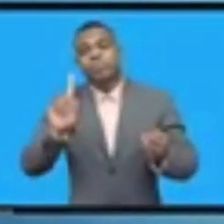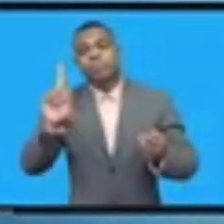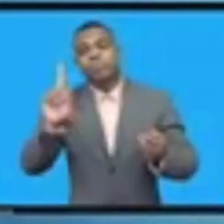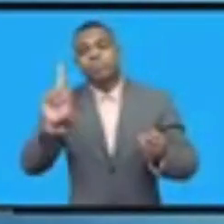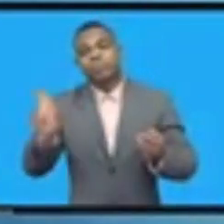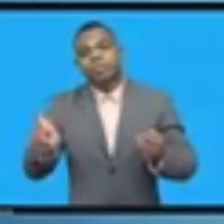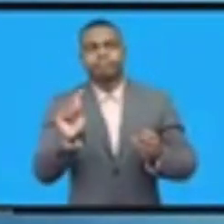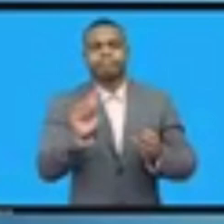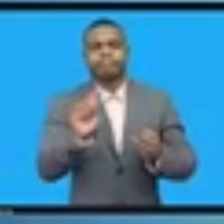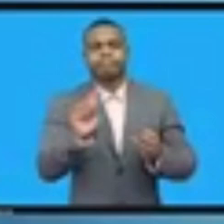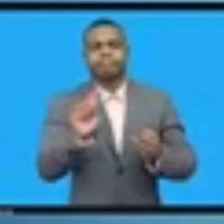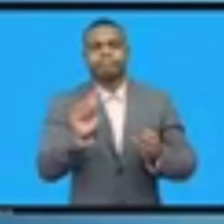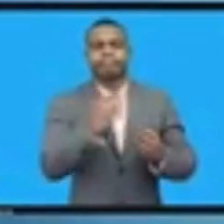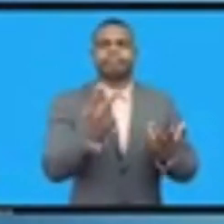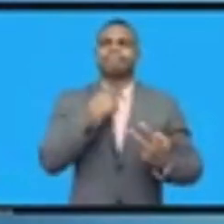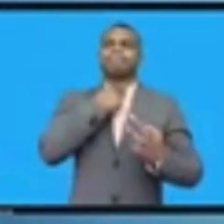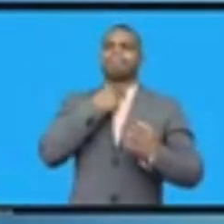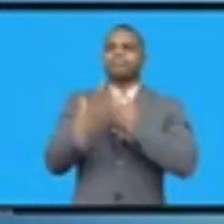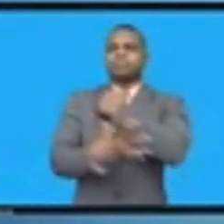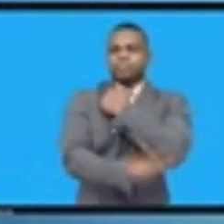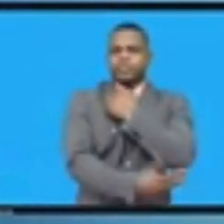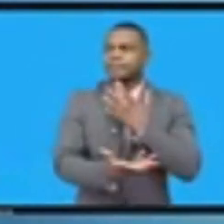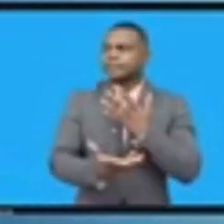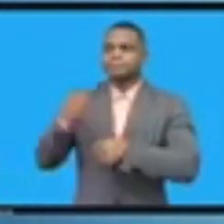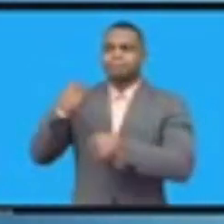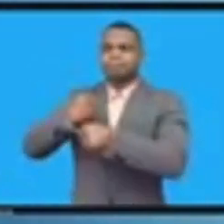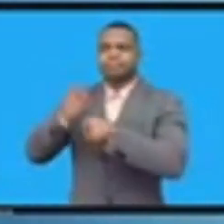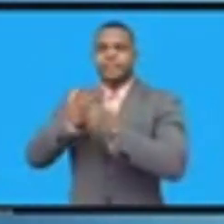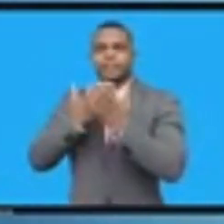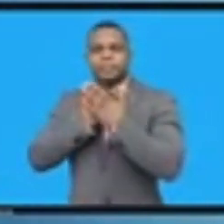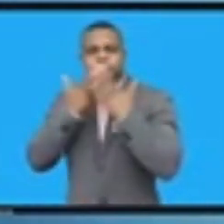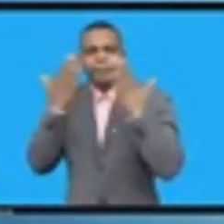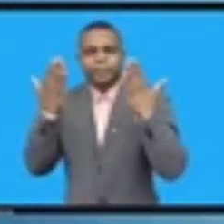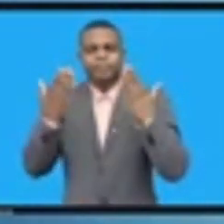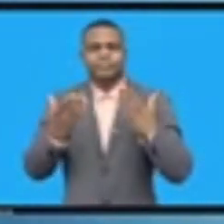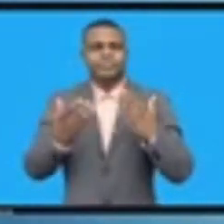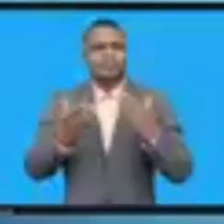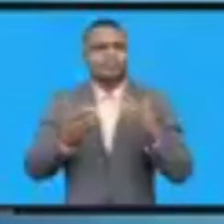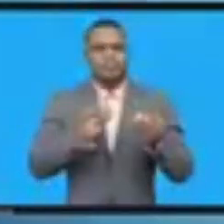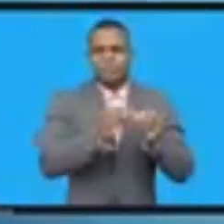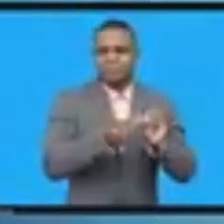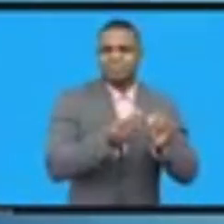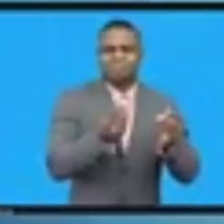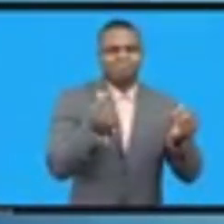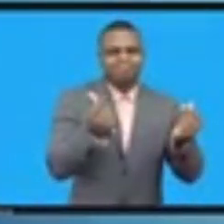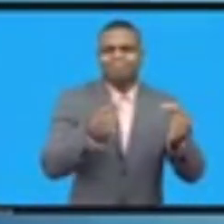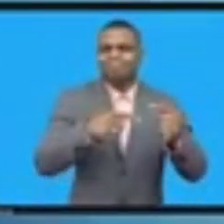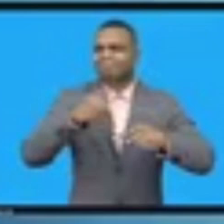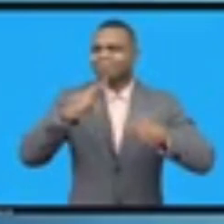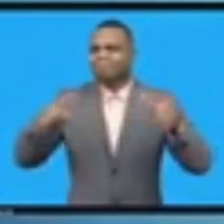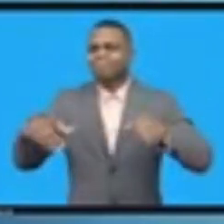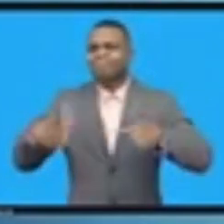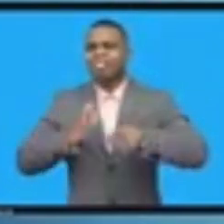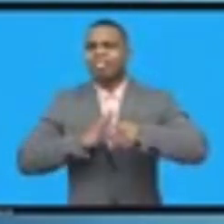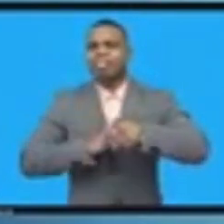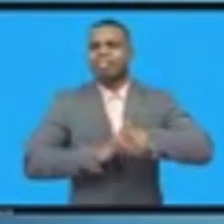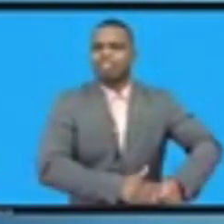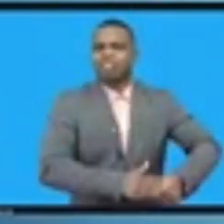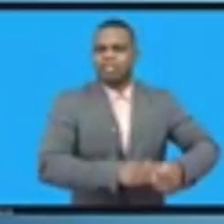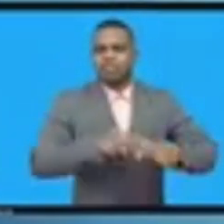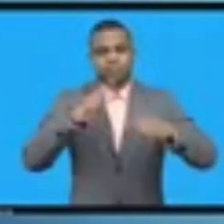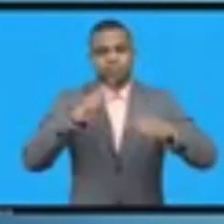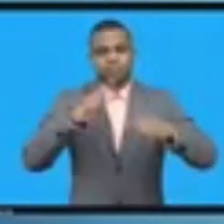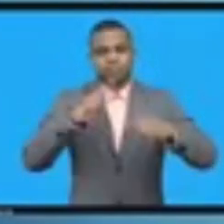问题。此外，在数据比率这一块，我们仍然看到了一些进步，而